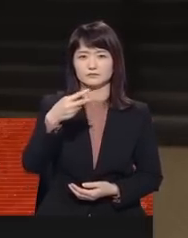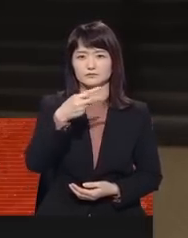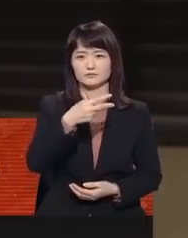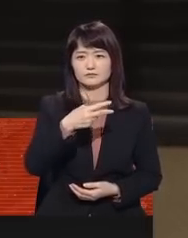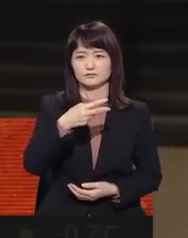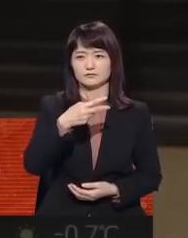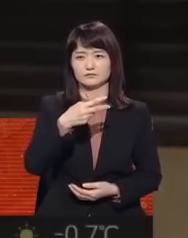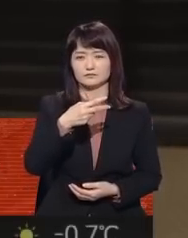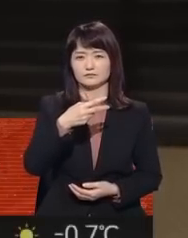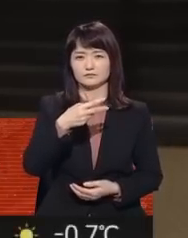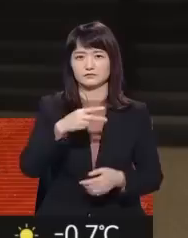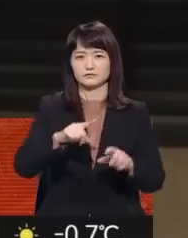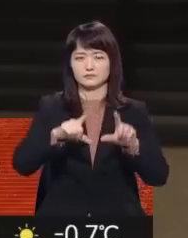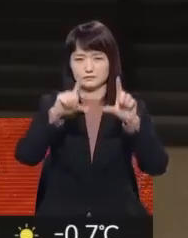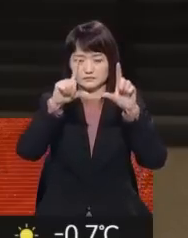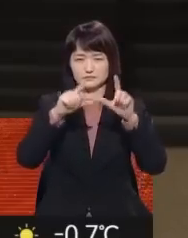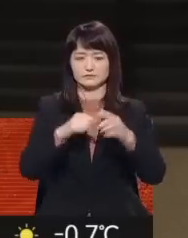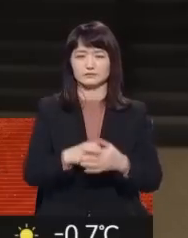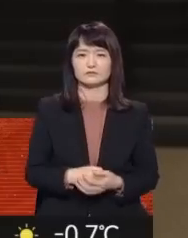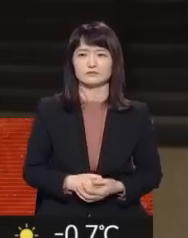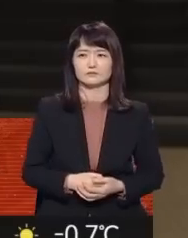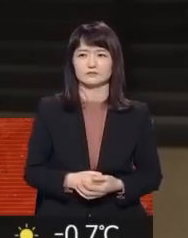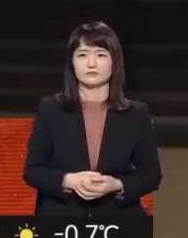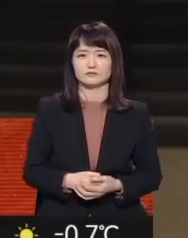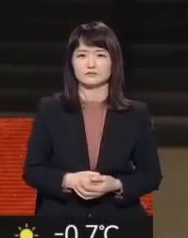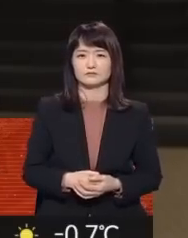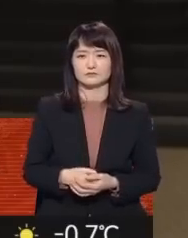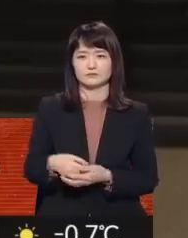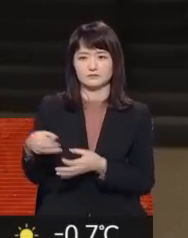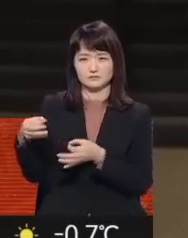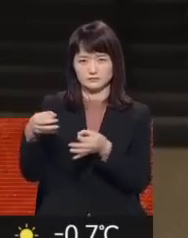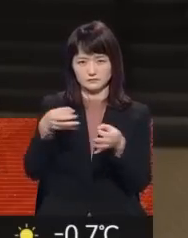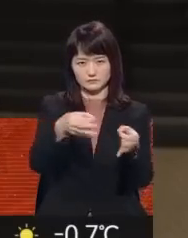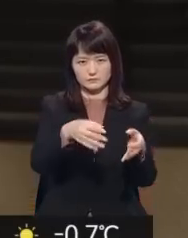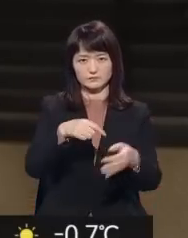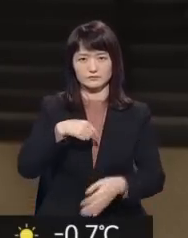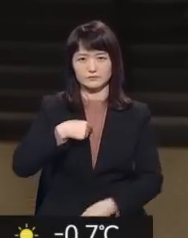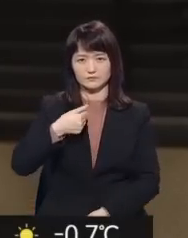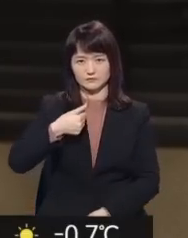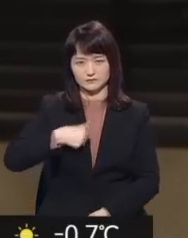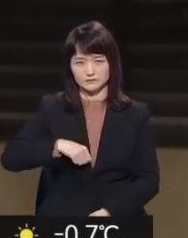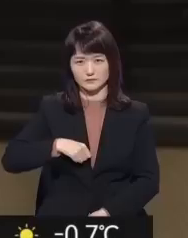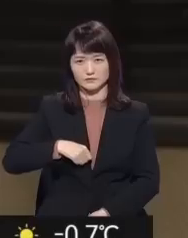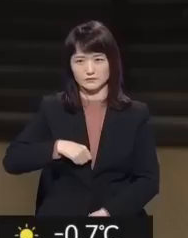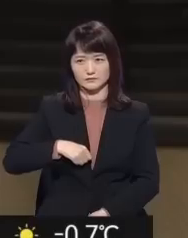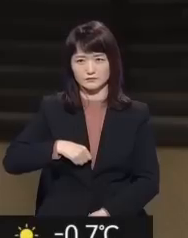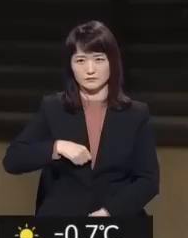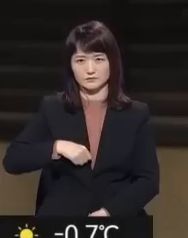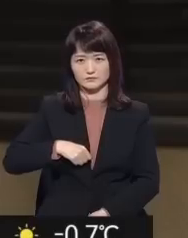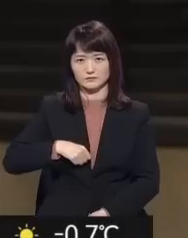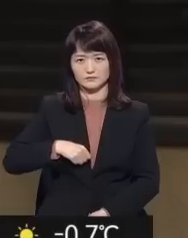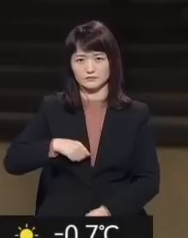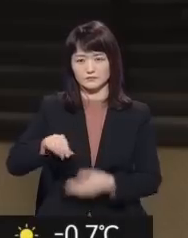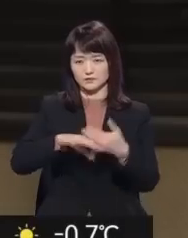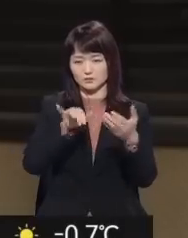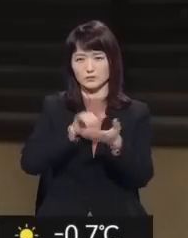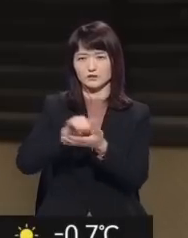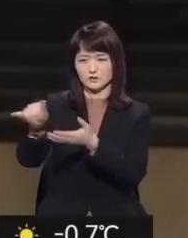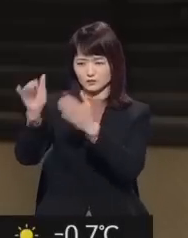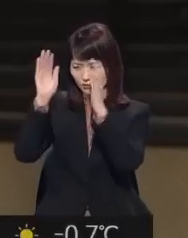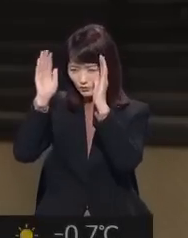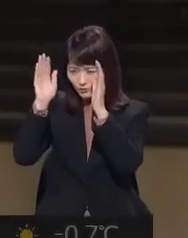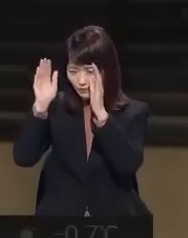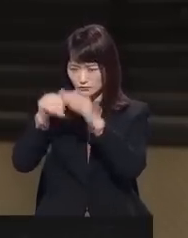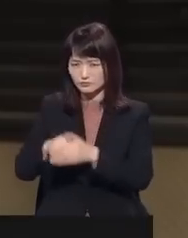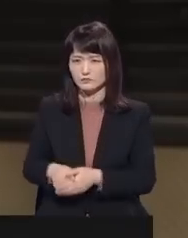정도를 하면서 교육재단을 설립했는데 이때 이런 얘기를 합니다 자신의 아들이 조기 유학 갔다가 자폐증에 걸려서 좀 둘째